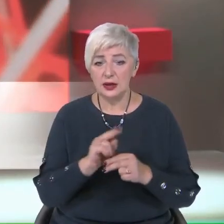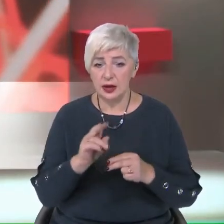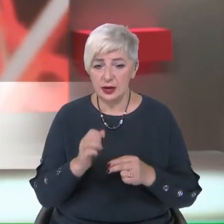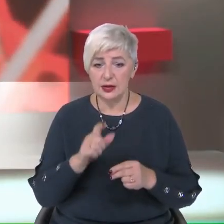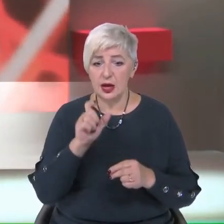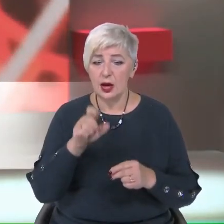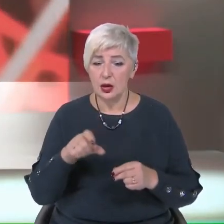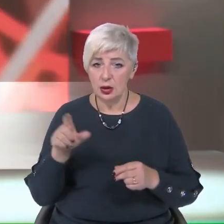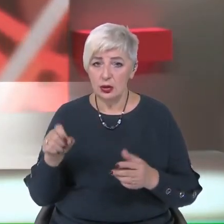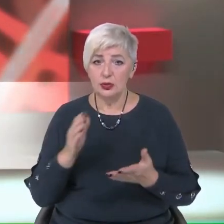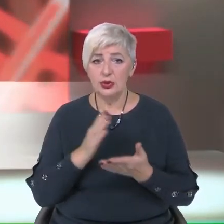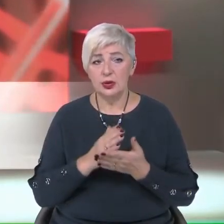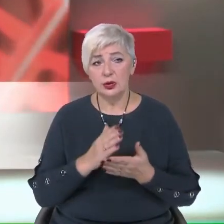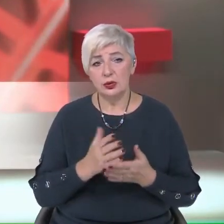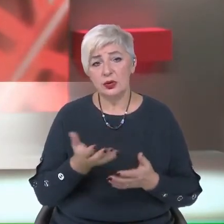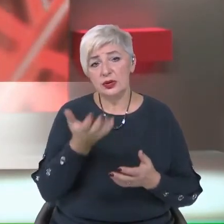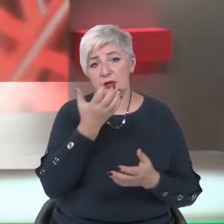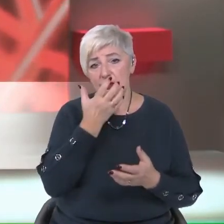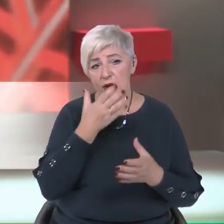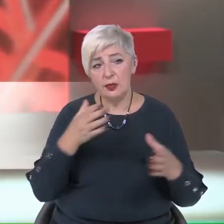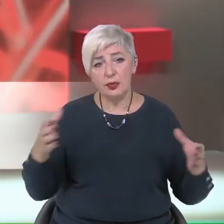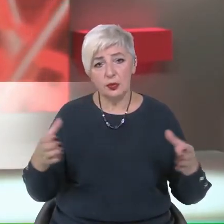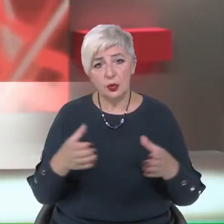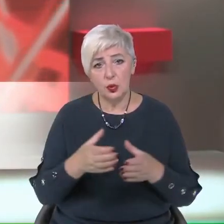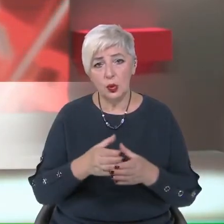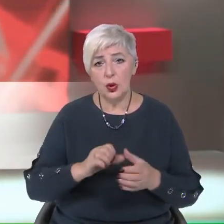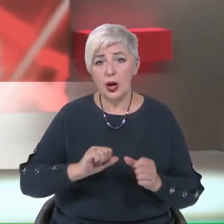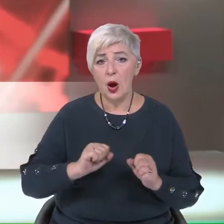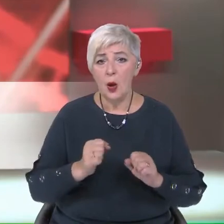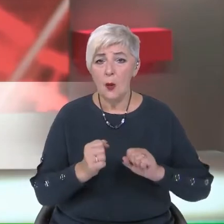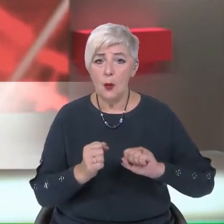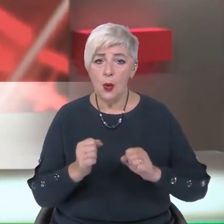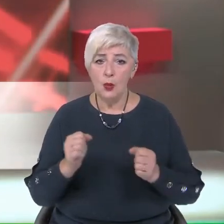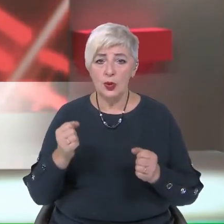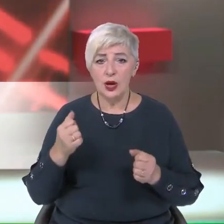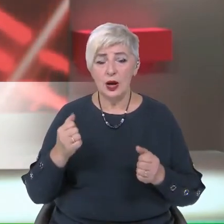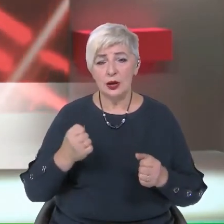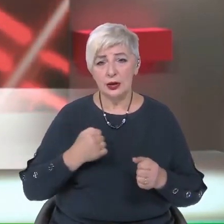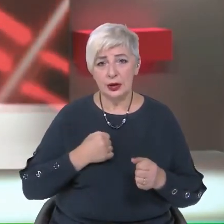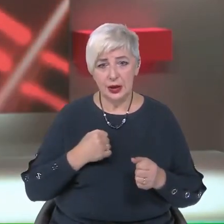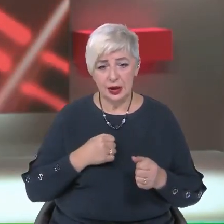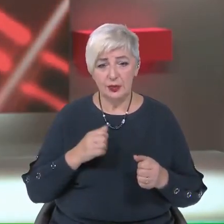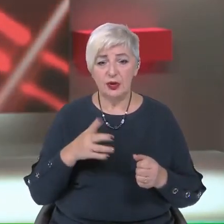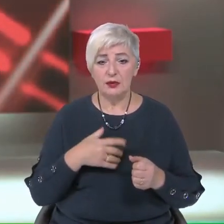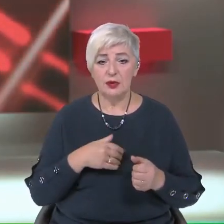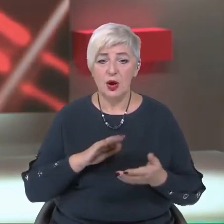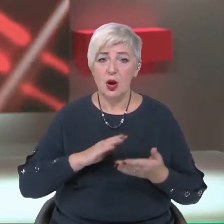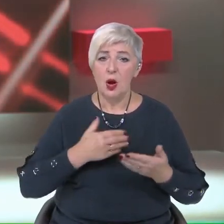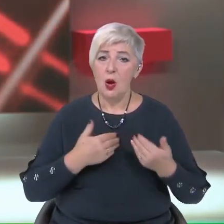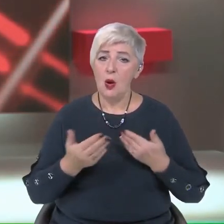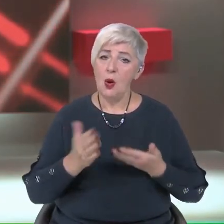у теплому колі побратимів і доволі обстановка